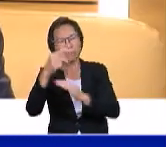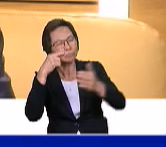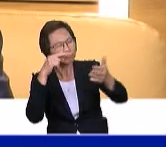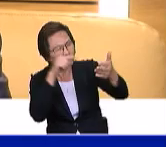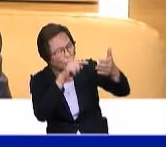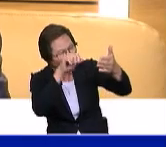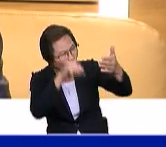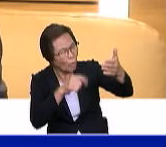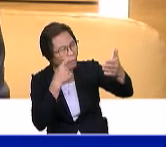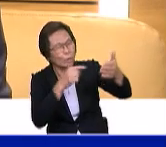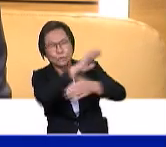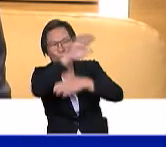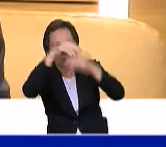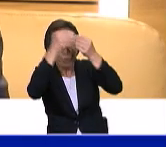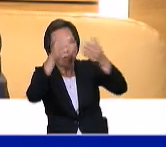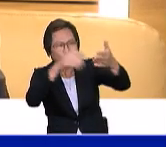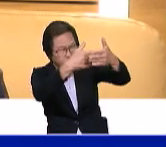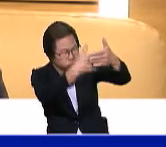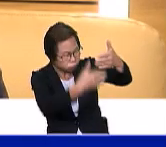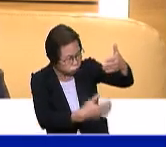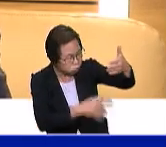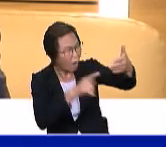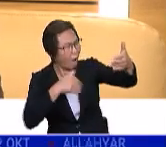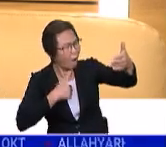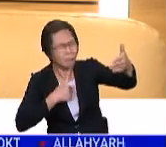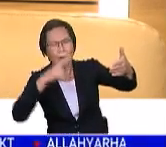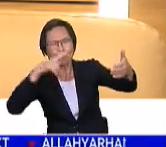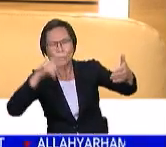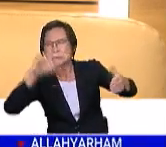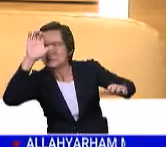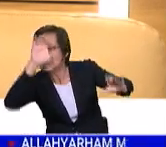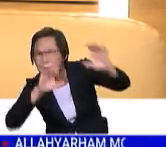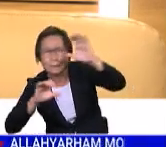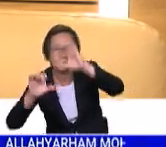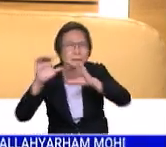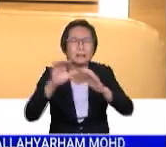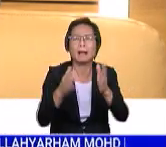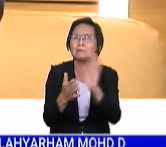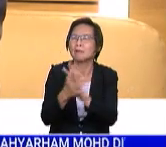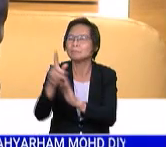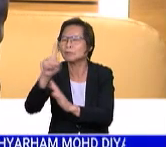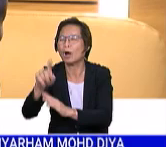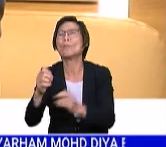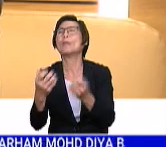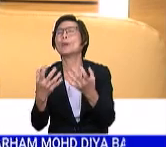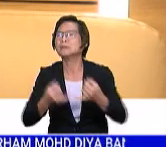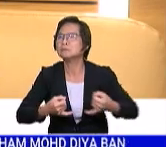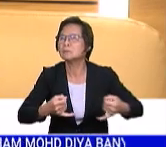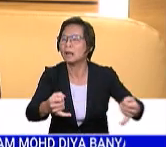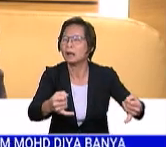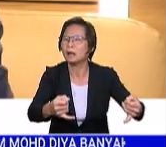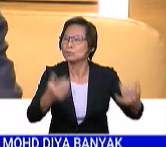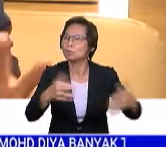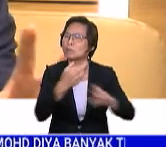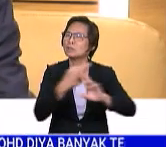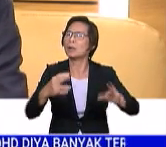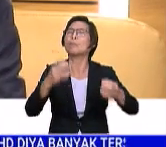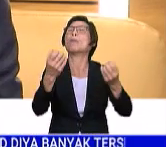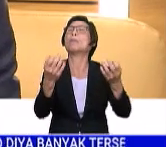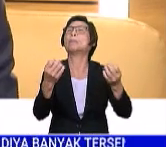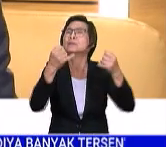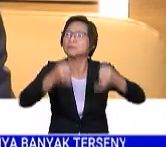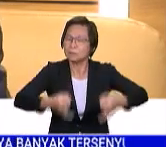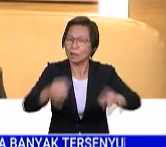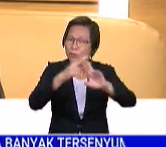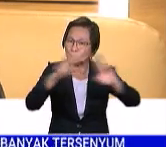tu, information tu ada sekali. Tak payah lagi nak kena cari pejabat daerah tanya berapa jalan yang sudah siap, berapa jalan